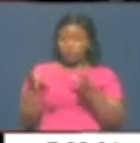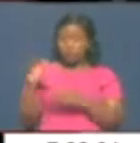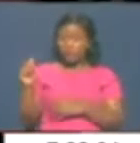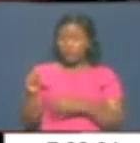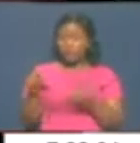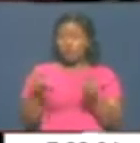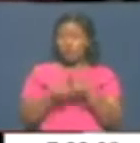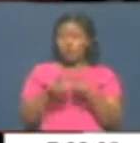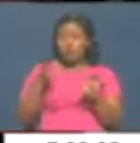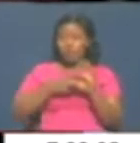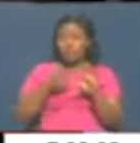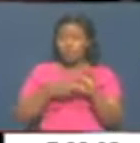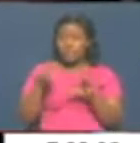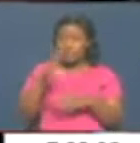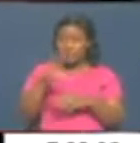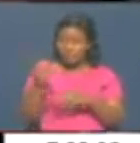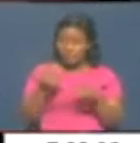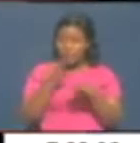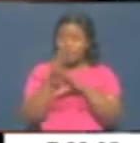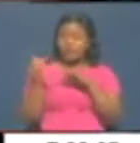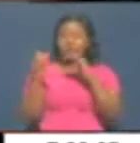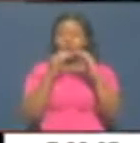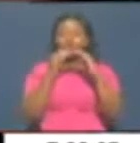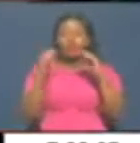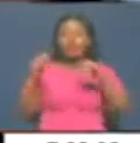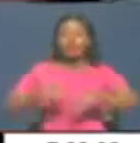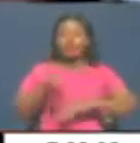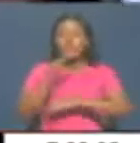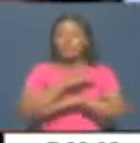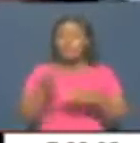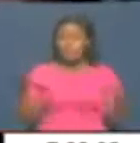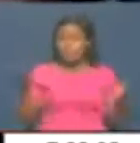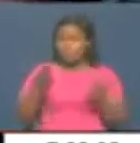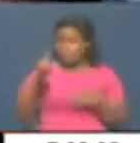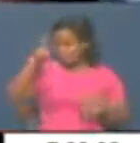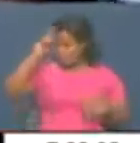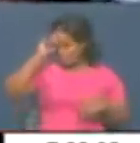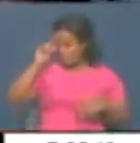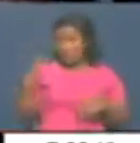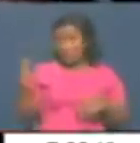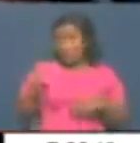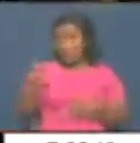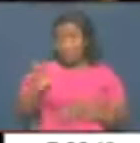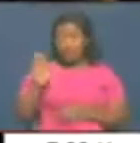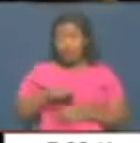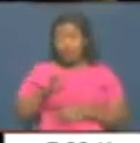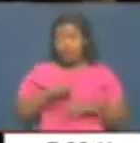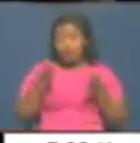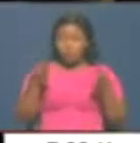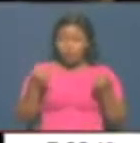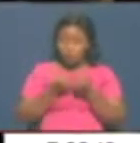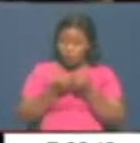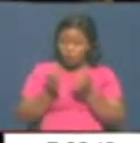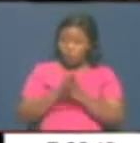Afrika kufuatia draw iliyoandaliwa leo jioni nchini Misri. Vihiga Queens sasa itachuana na miamba wa Afrika Kusini